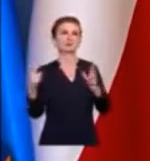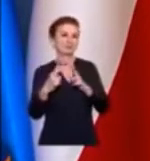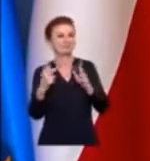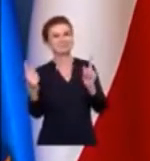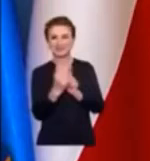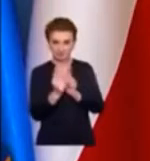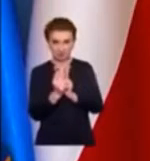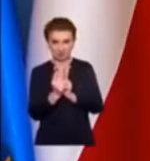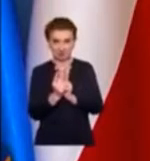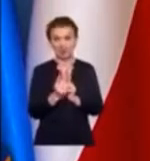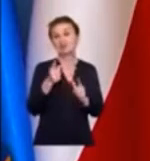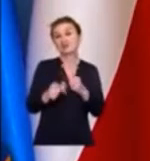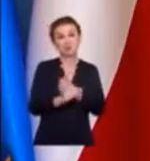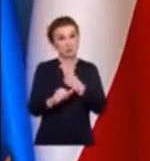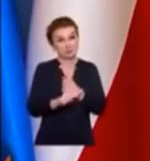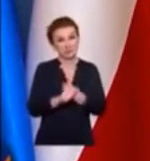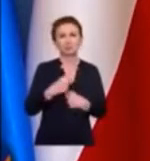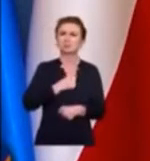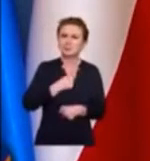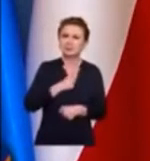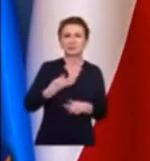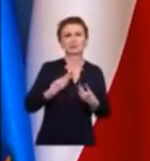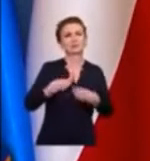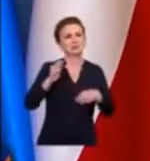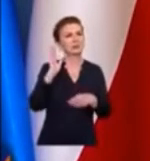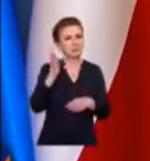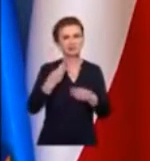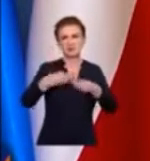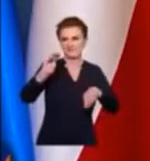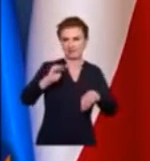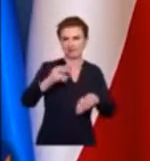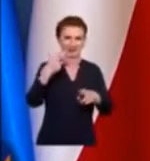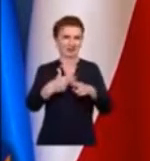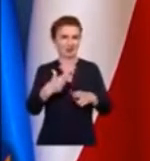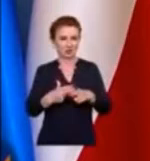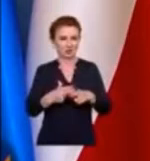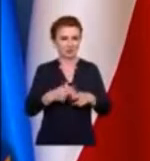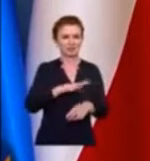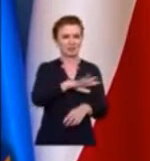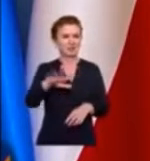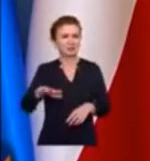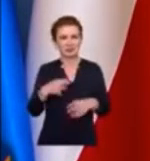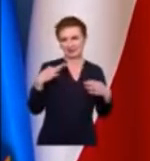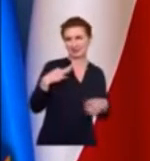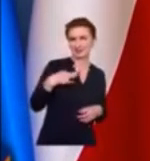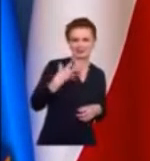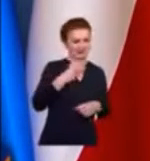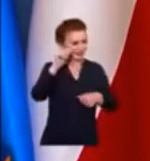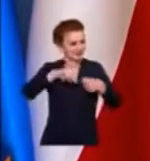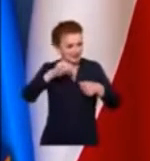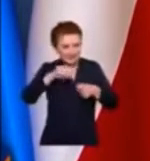to, żeby nie było więcej zachorowań. Oczywiście w przestrzeni prywatnej my przecież nie analizujemy, ile osób się spotyka, ale